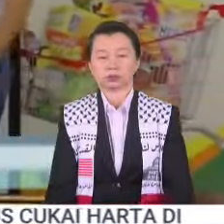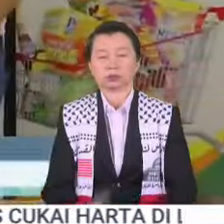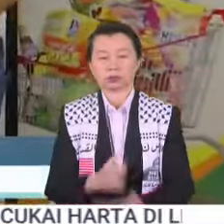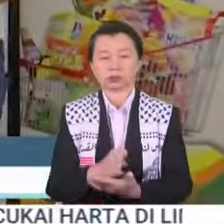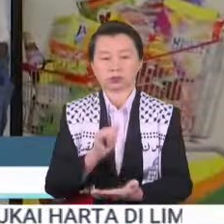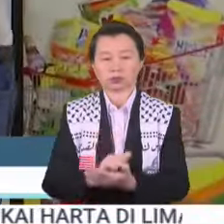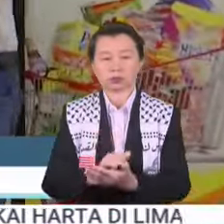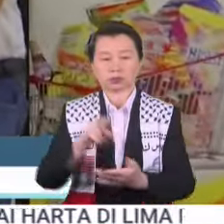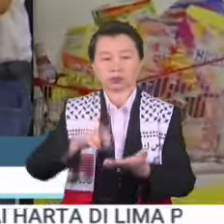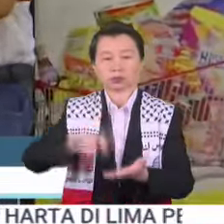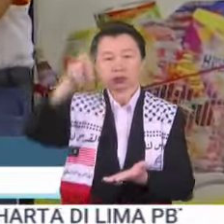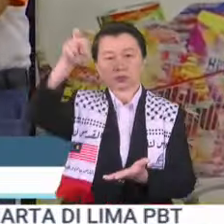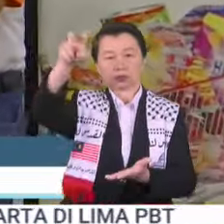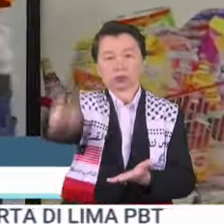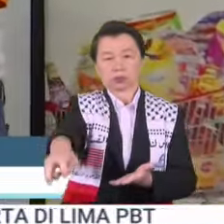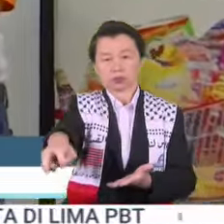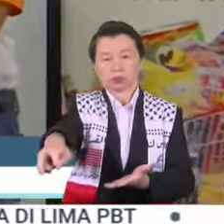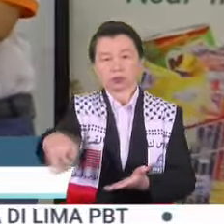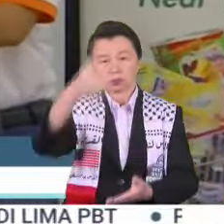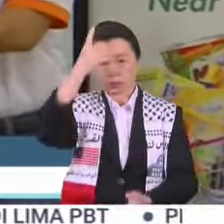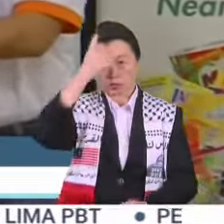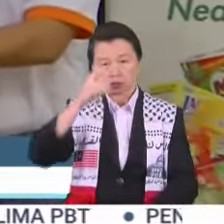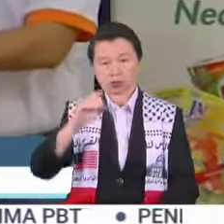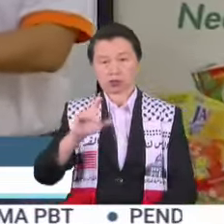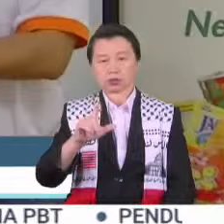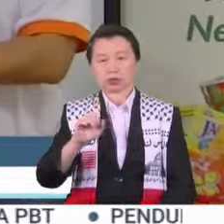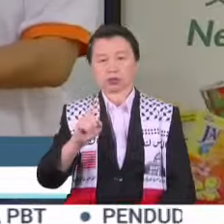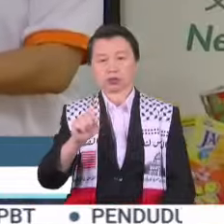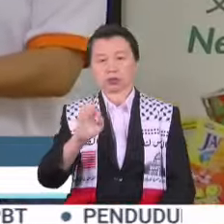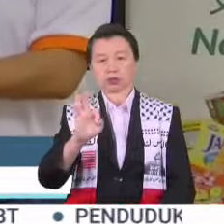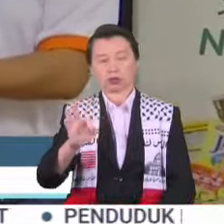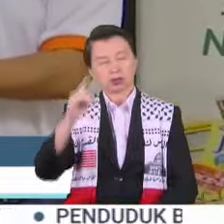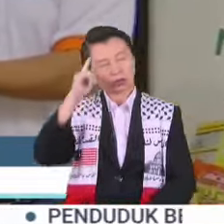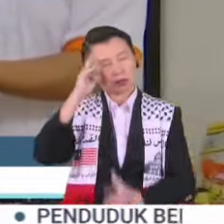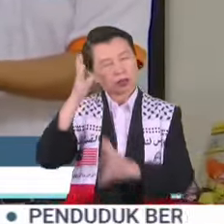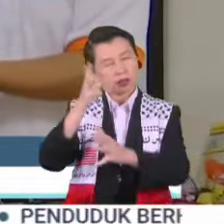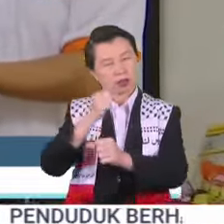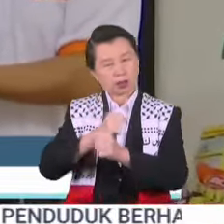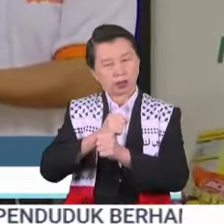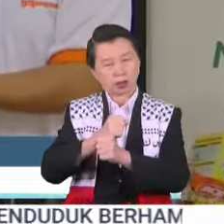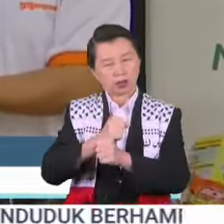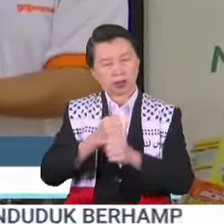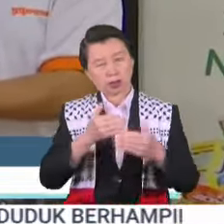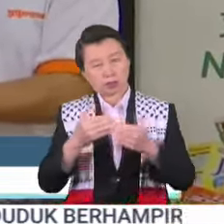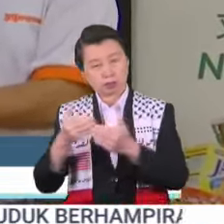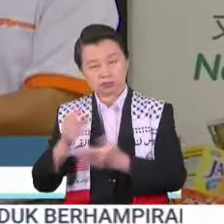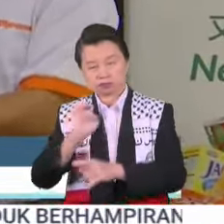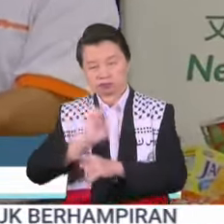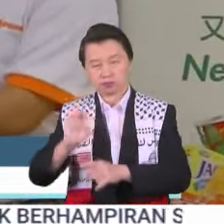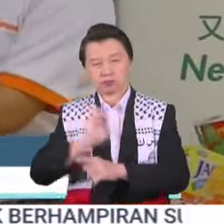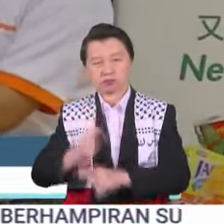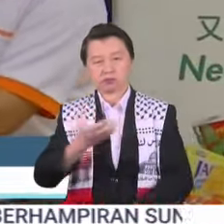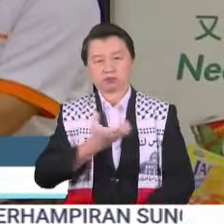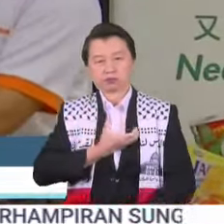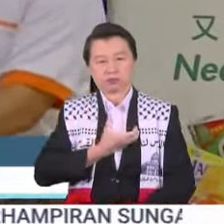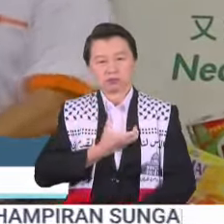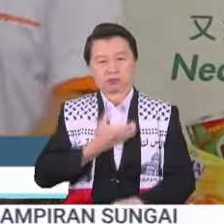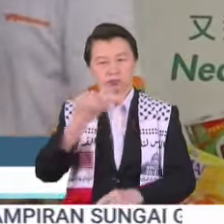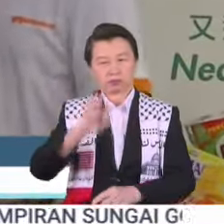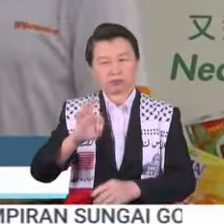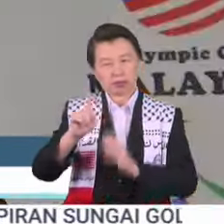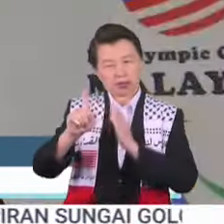Sementara itu, jago lompat jauh para negara Dato' Abdul Latif Romli mengimpikan untuk meraih hat-trick pingat emas di sukan Paralimpik Paris